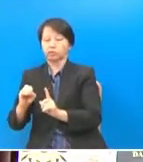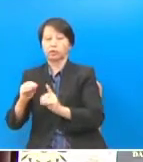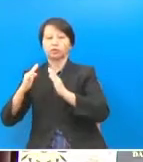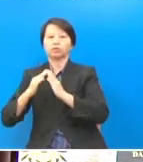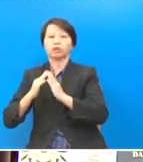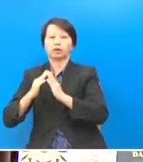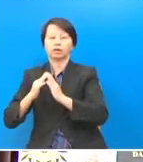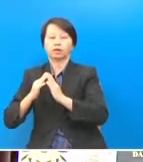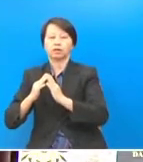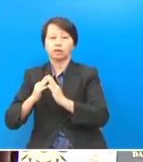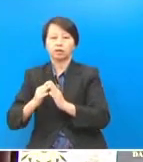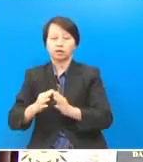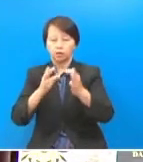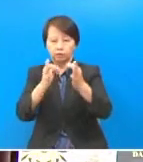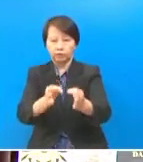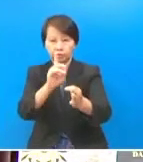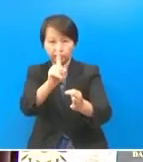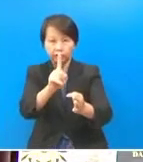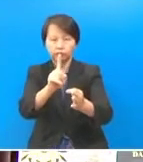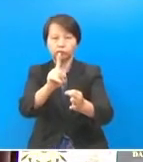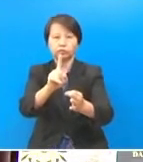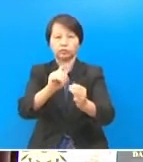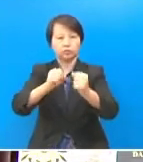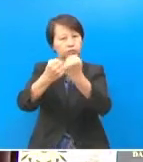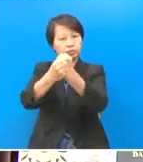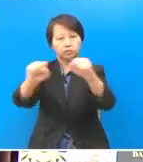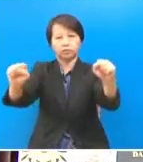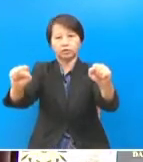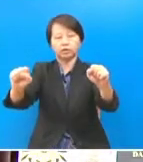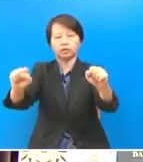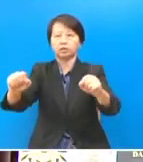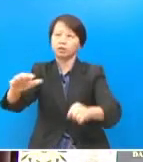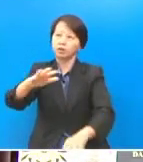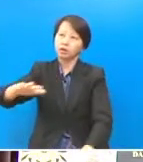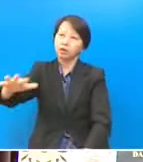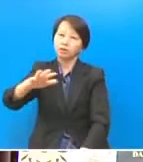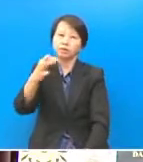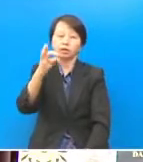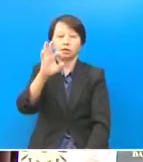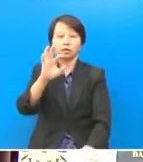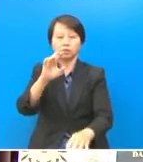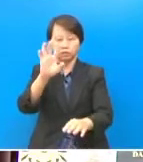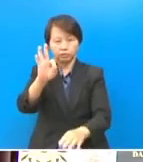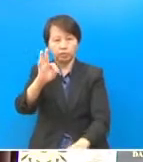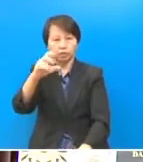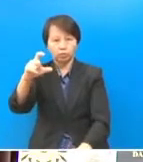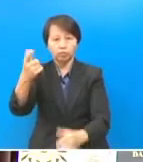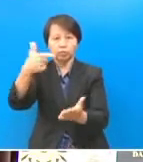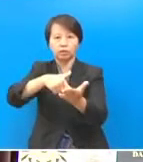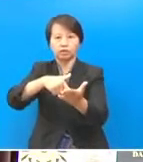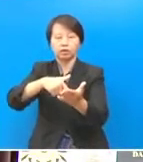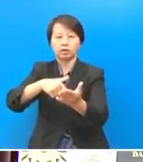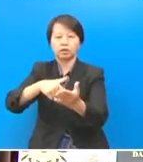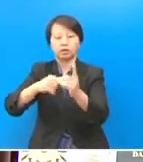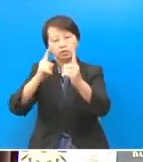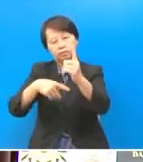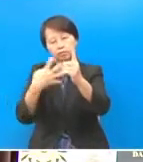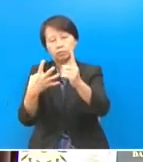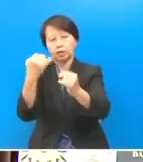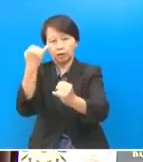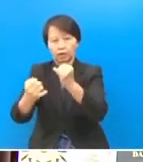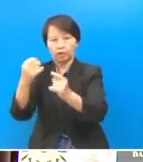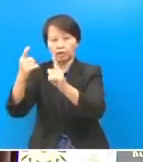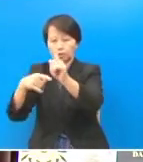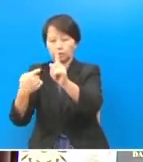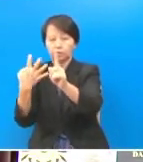dunia rumah phase 1 dijadwalkan siap cracker 19 lagi yaitu pada suku insyaallah akhir suku